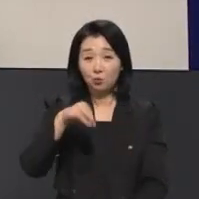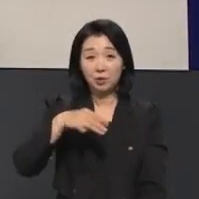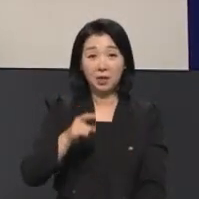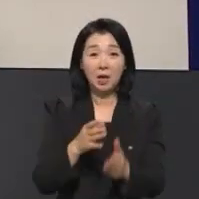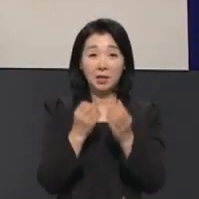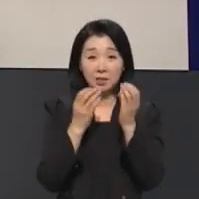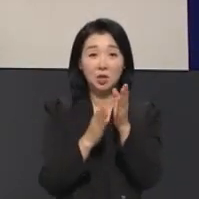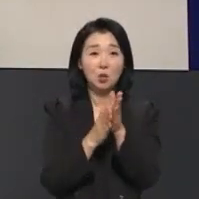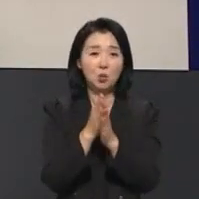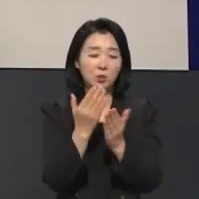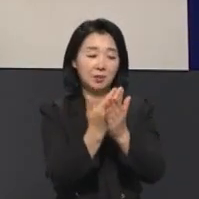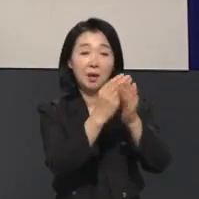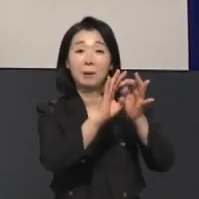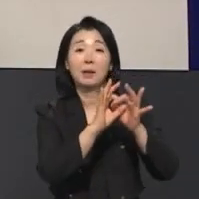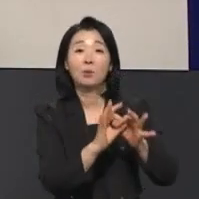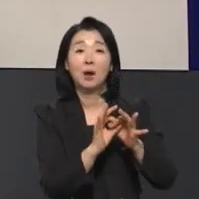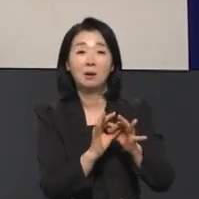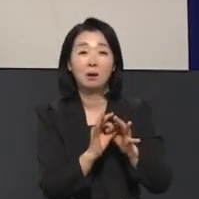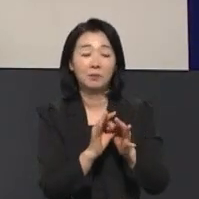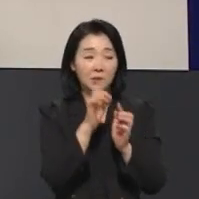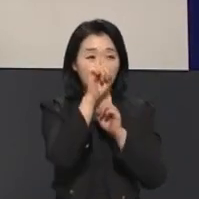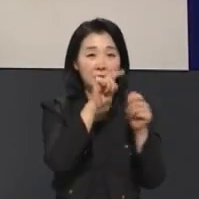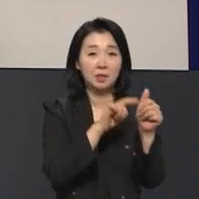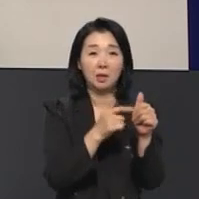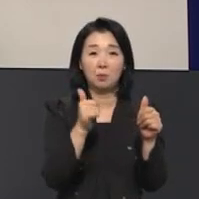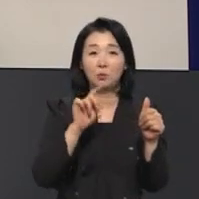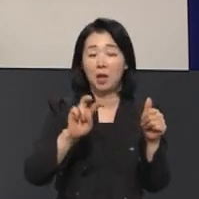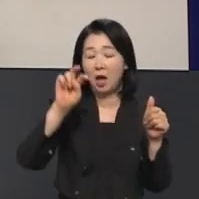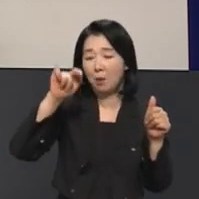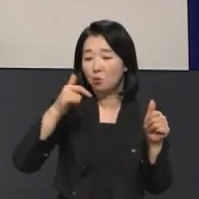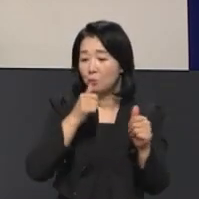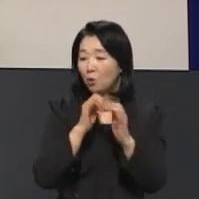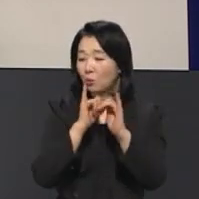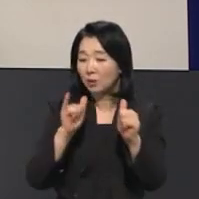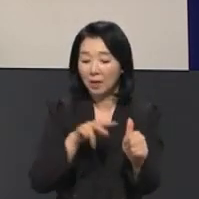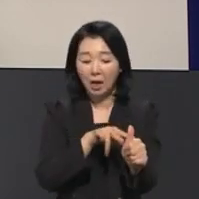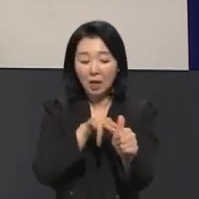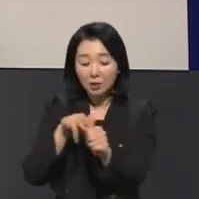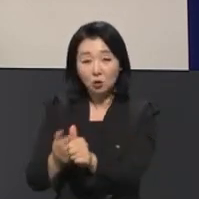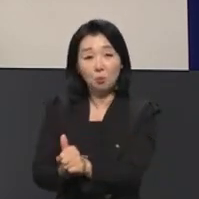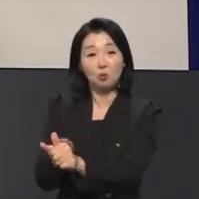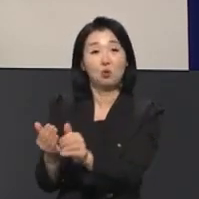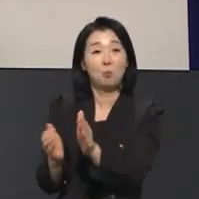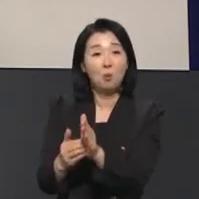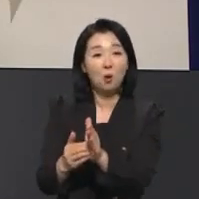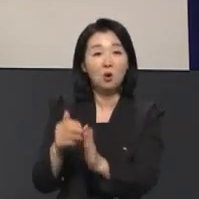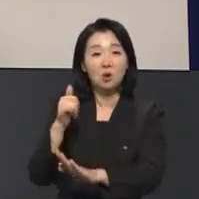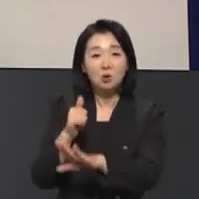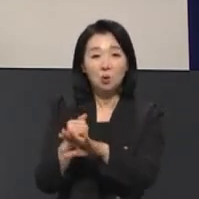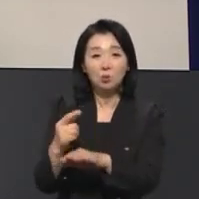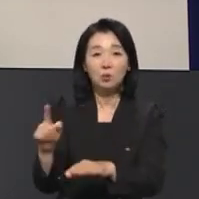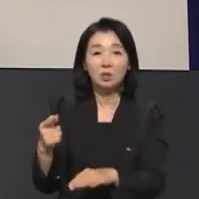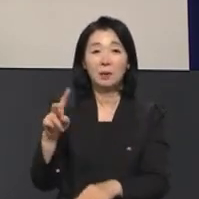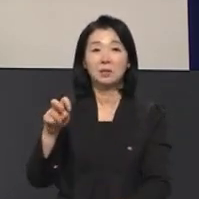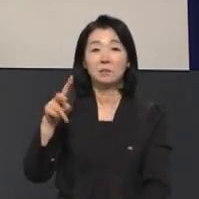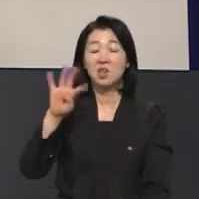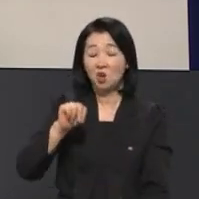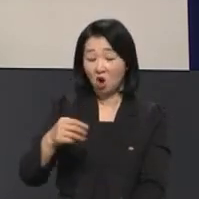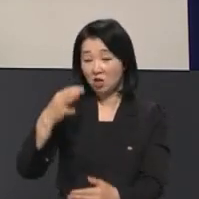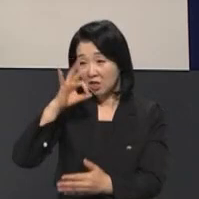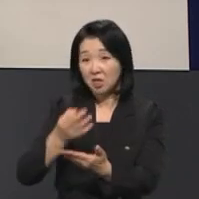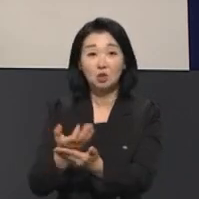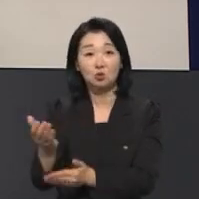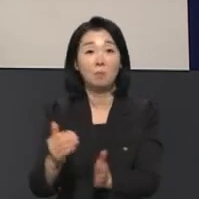개발 관련해서도 이 대표가 남욱 변호사한테 내부 정보를 제공해서 211억 상당의 이익을 얻게 했다고 봤습니다.